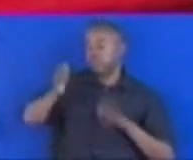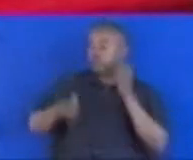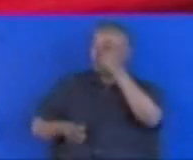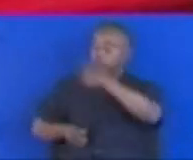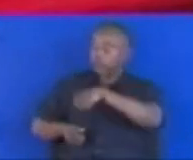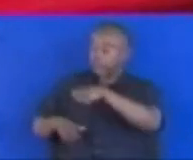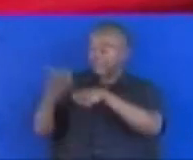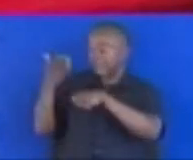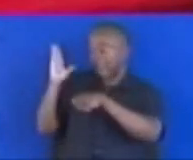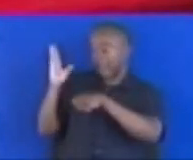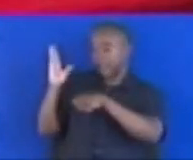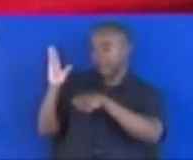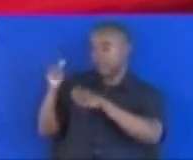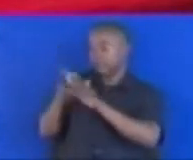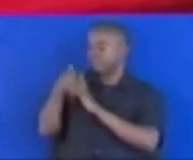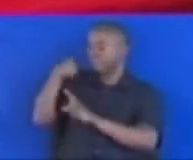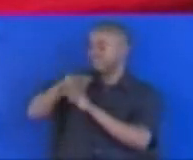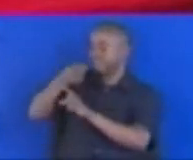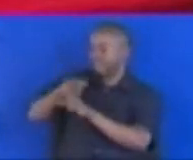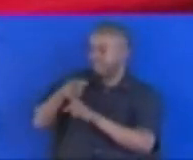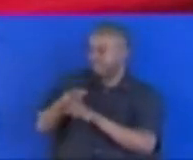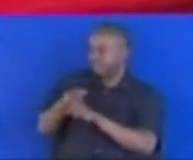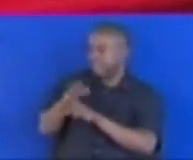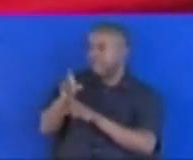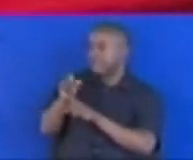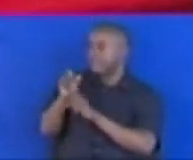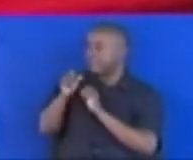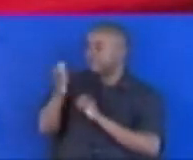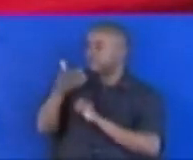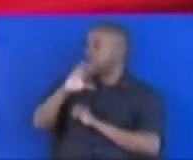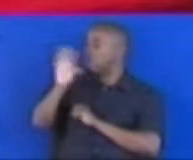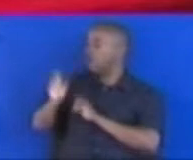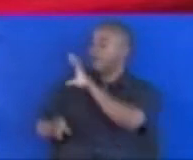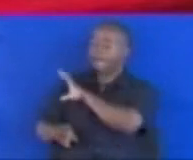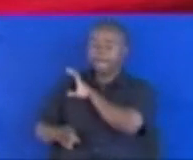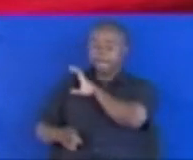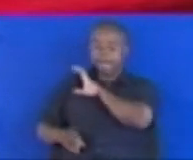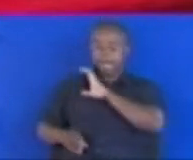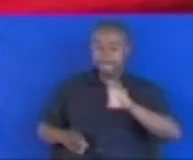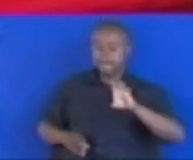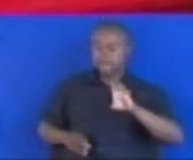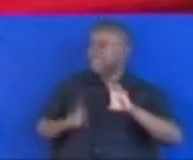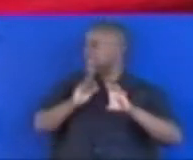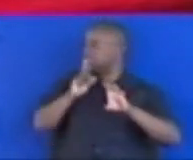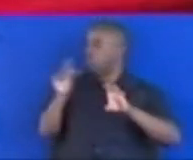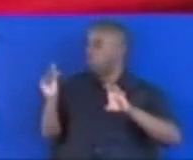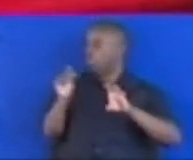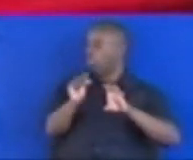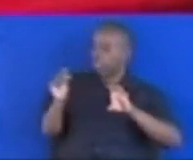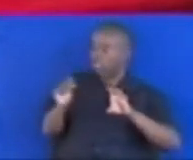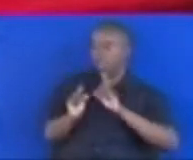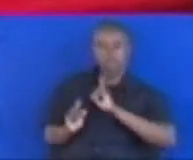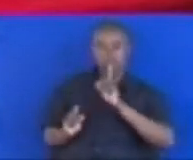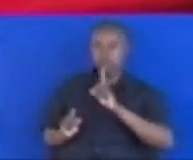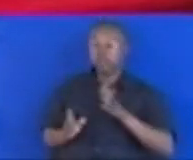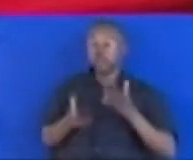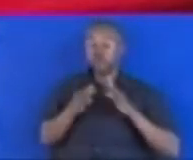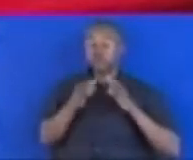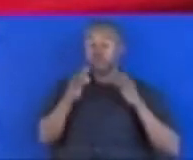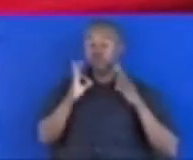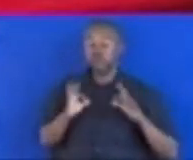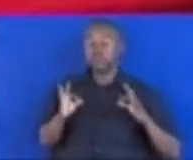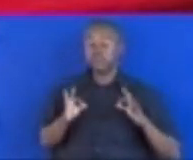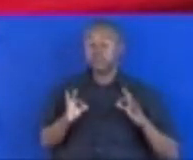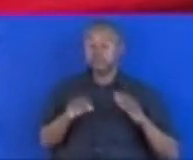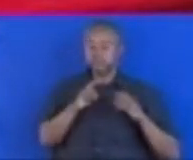na kusisitiza kiasi hiki cha fedha kitolewe chote na kiendelee kuongezwa mwaka hadi mwaka ili kuendelea kuboresha sekta